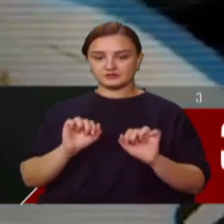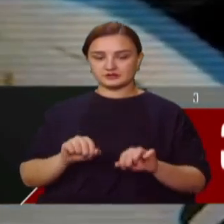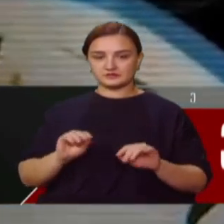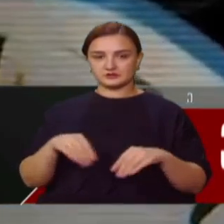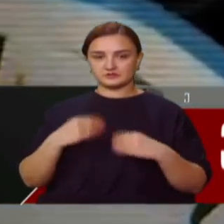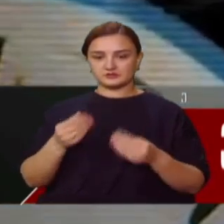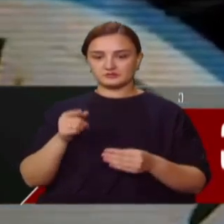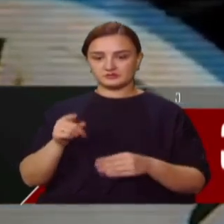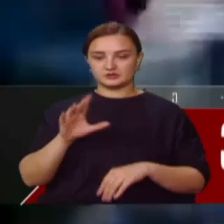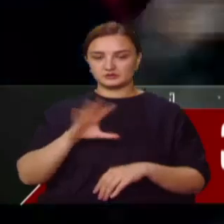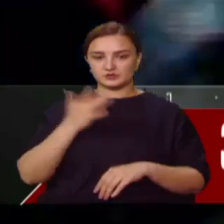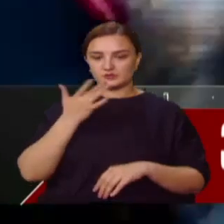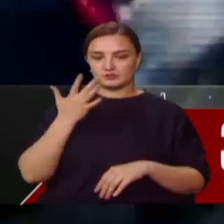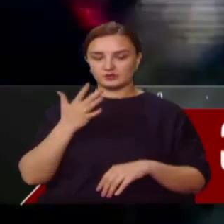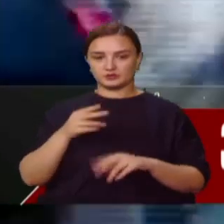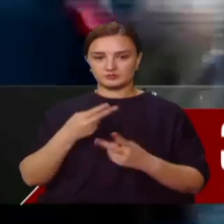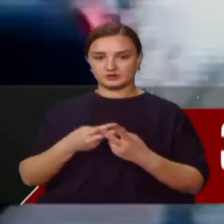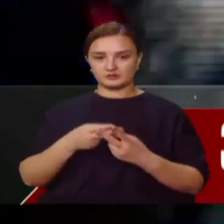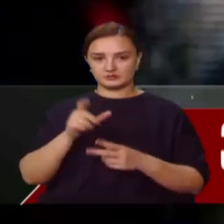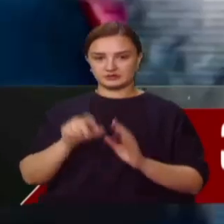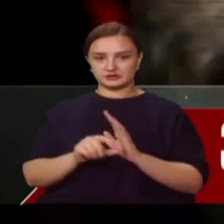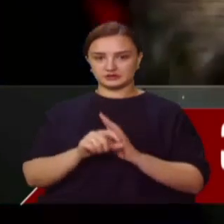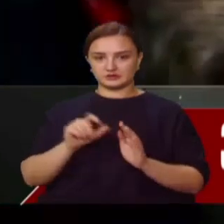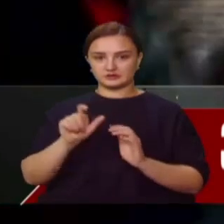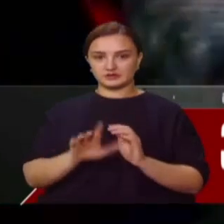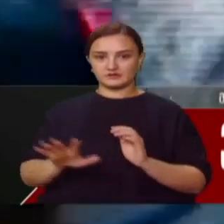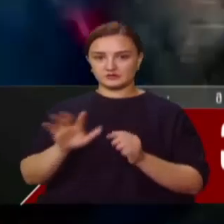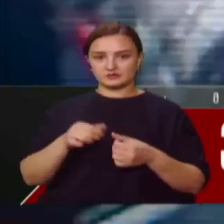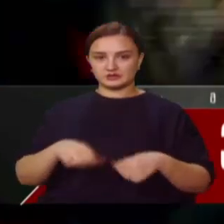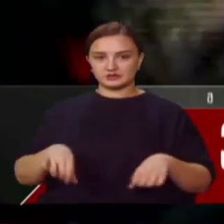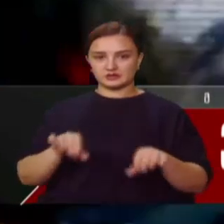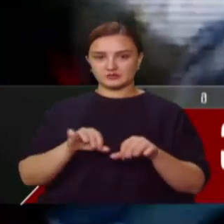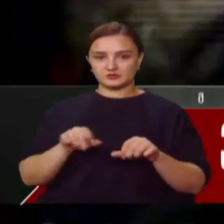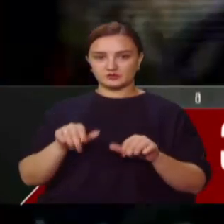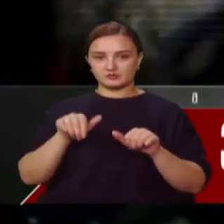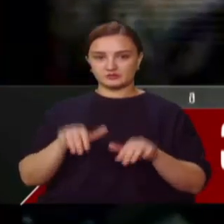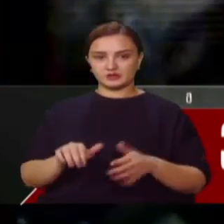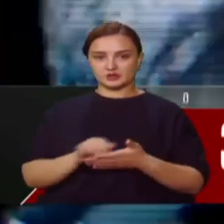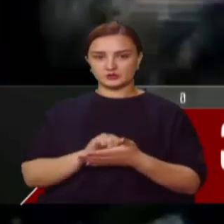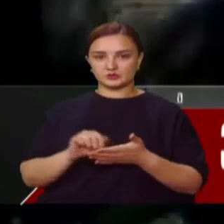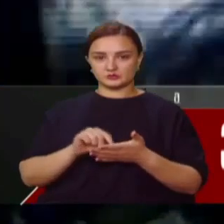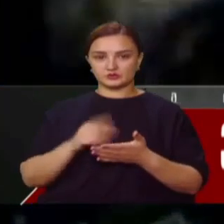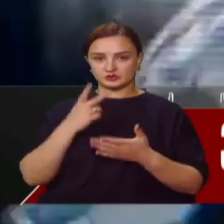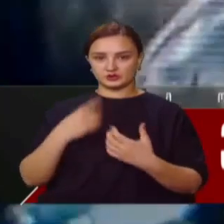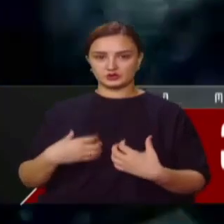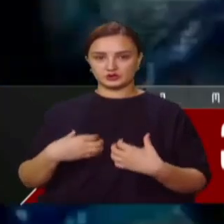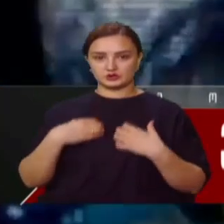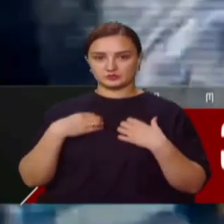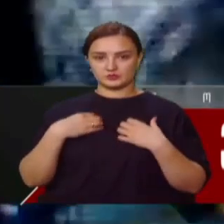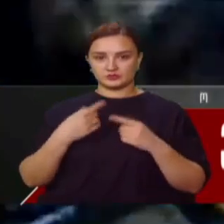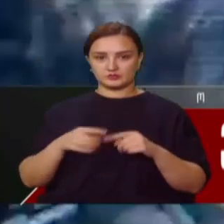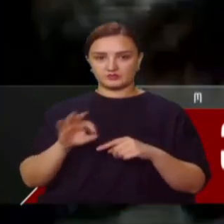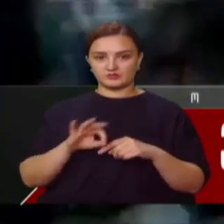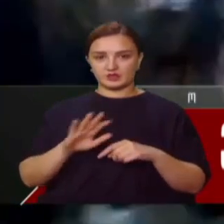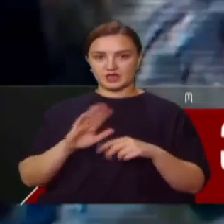Basrom Maskondes Polit Patimri Status Europis Sabcho Saplamento Asablem Resolutiashi Gamokhada Ghrma Sheshpoteba Assange's Mimart